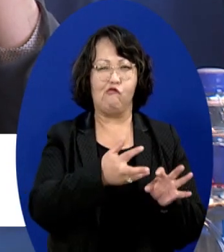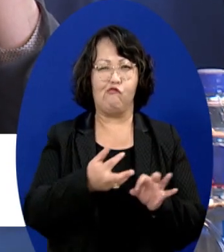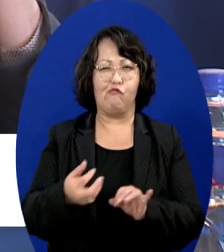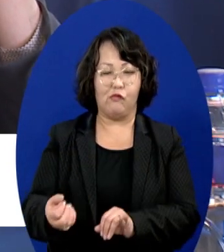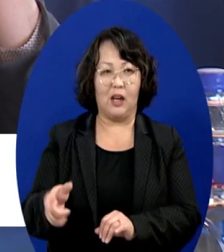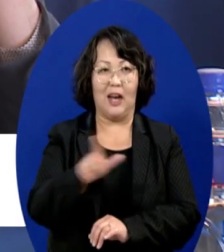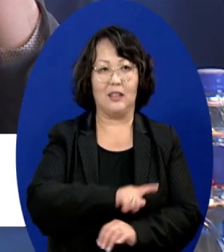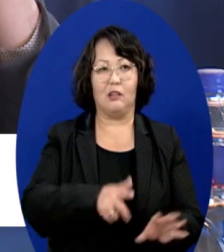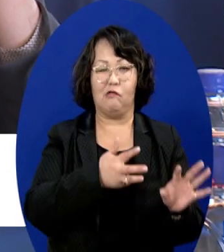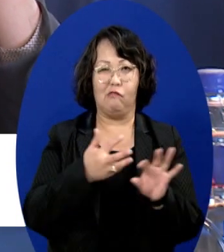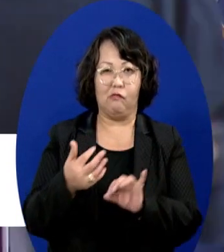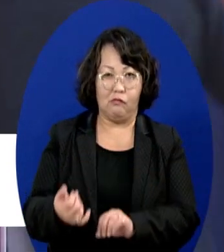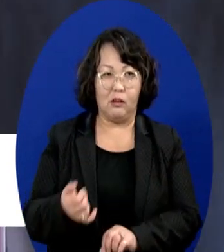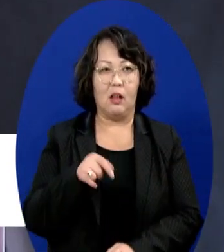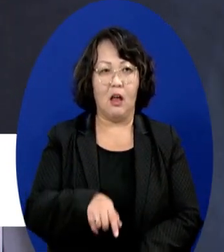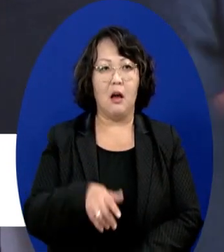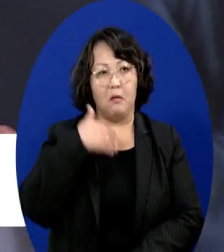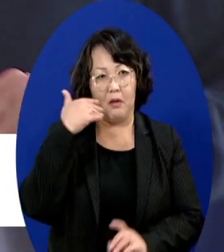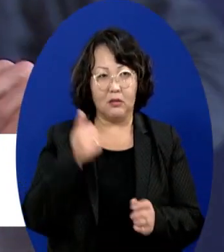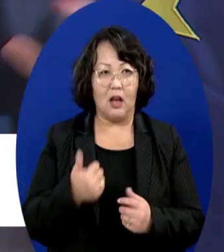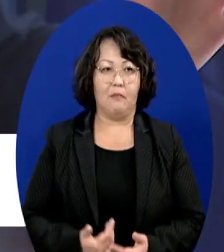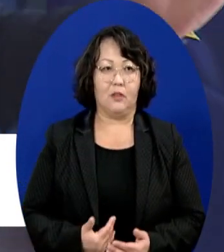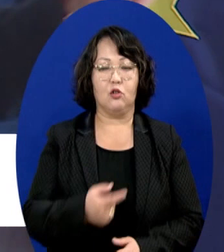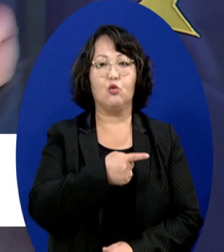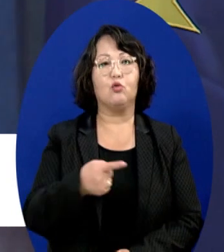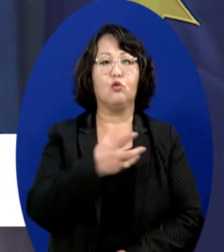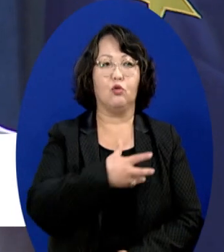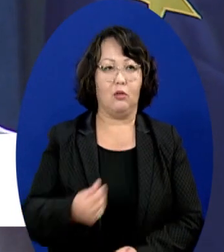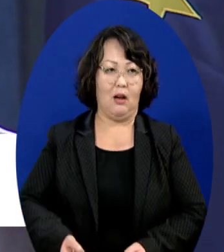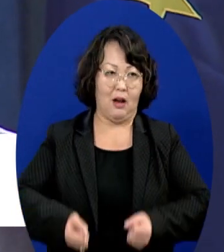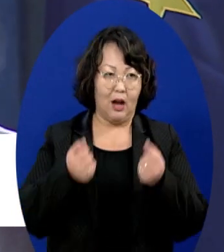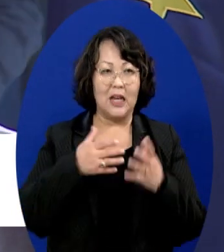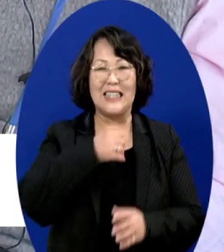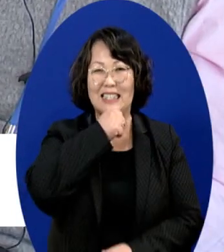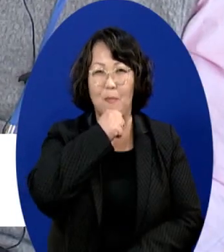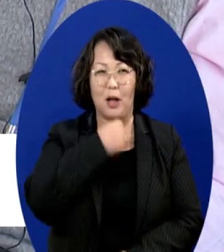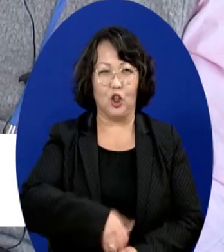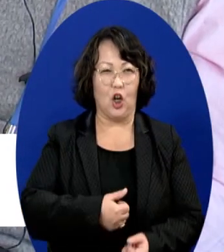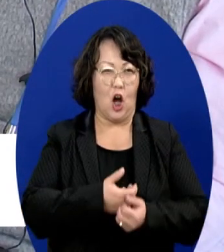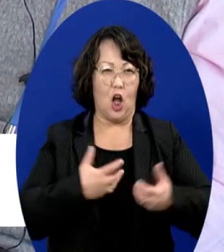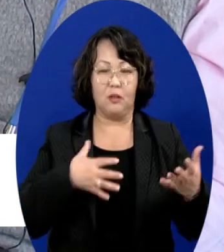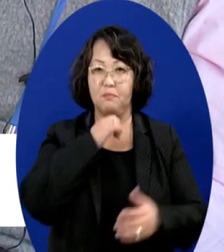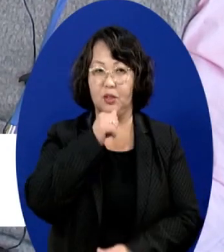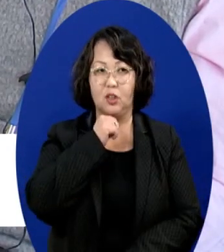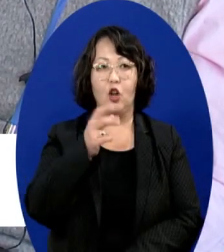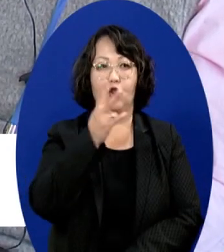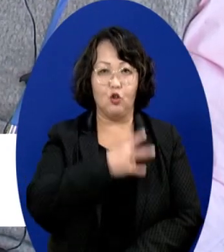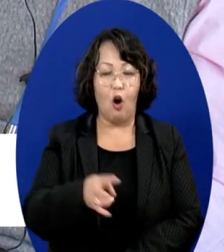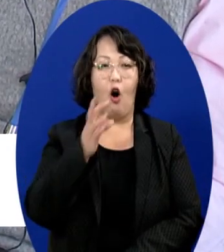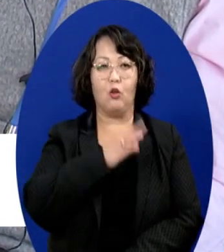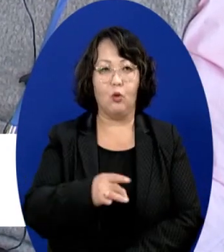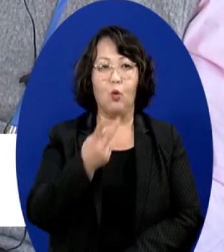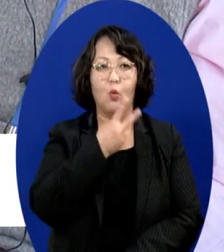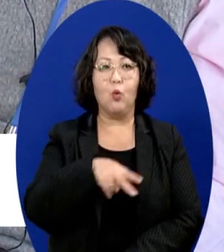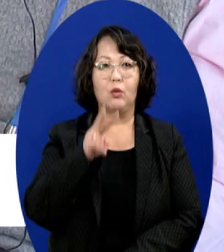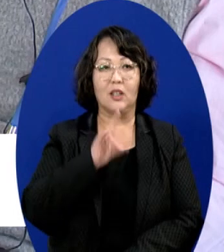үргэлжлэвэл бэлчээрийн хомсдол үүсч малчтын амжиргаанд ч сөргөр нөлөөлнө. Тиймээс ямаа өсгөж олон болох бас харин ноолорн бүтээгдэхүүний үйлдвэр